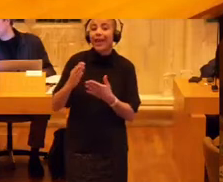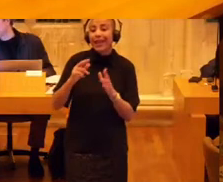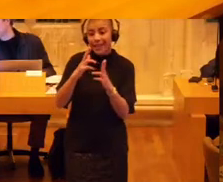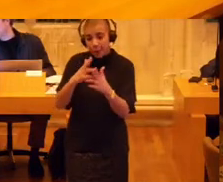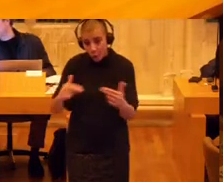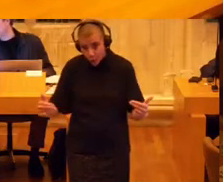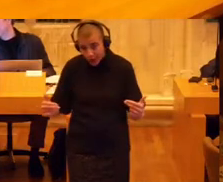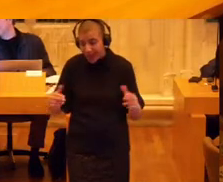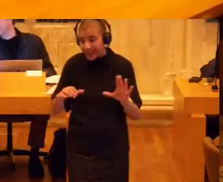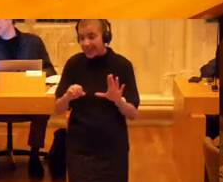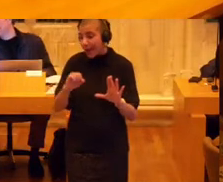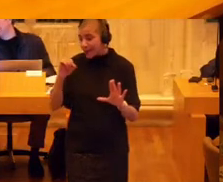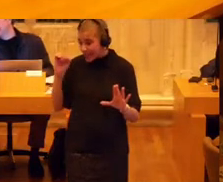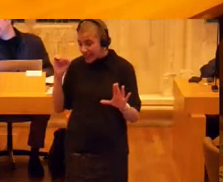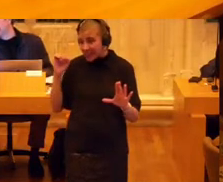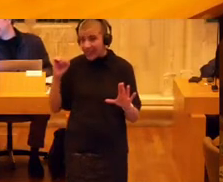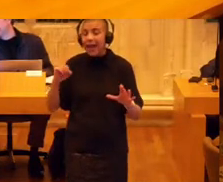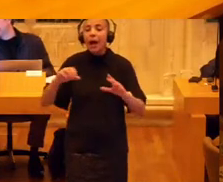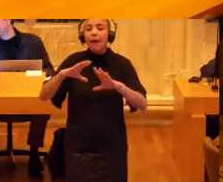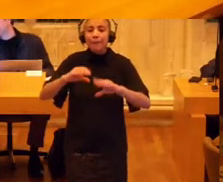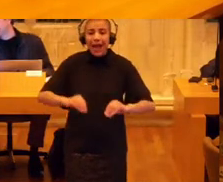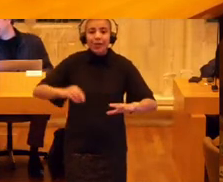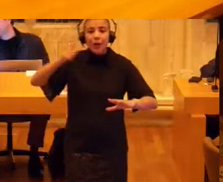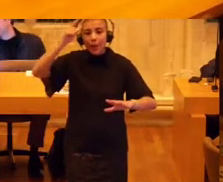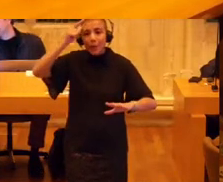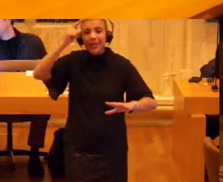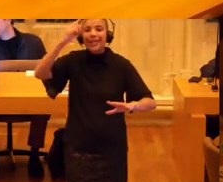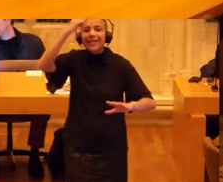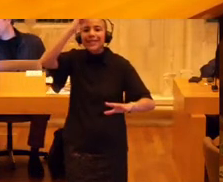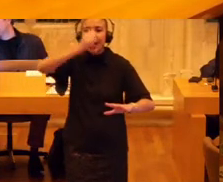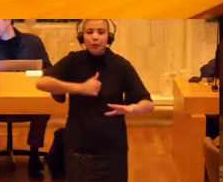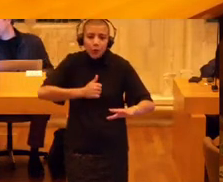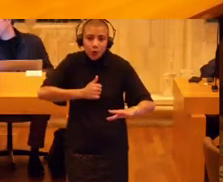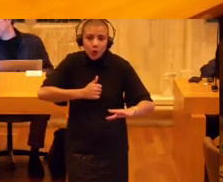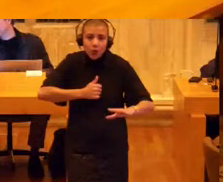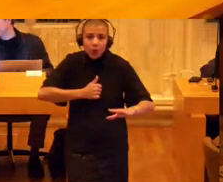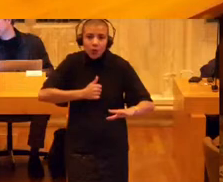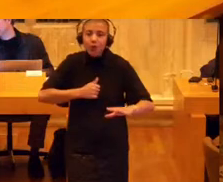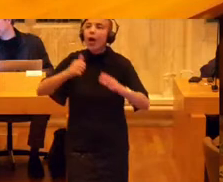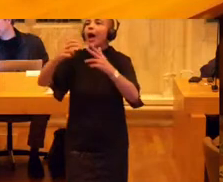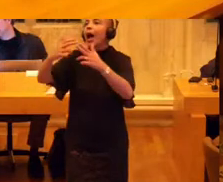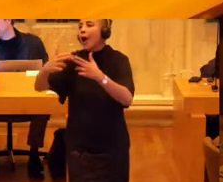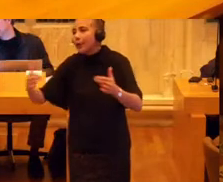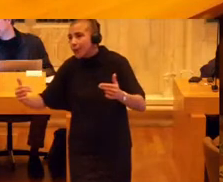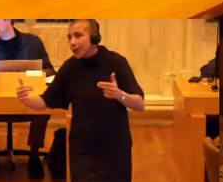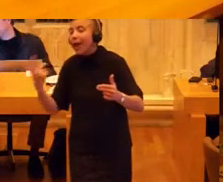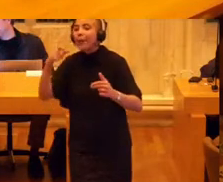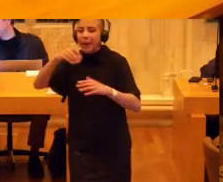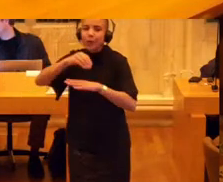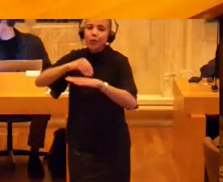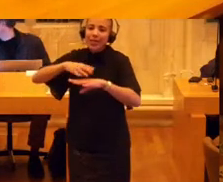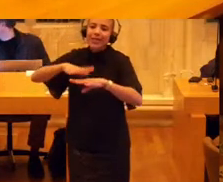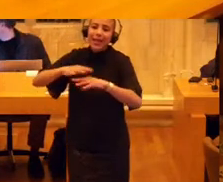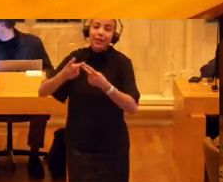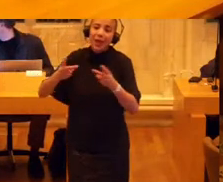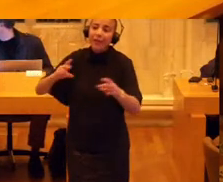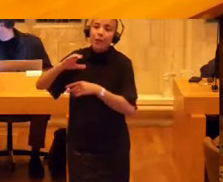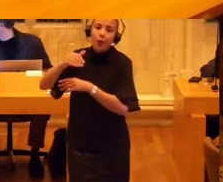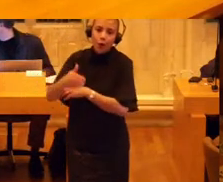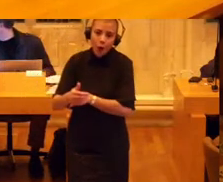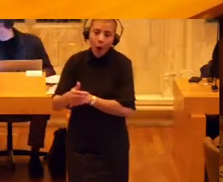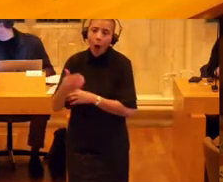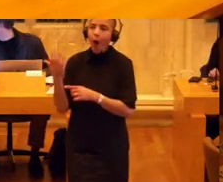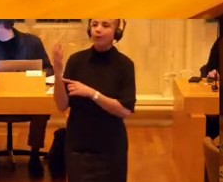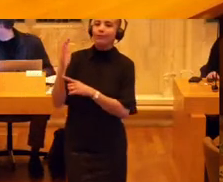De Molombe sur la place de la République, porté par le conseil de quartier du centre-ville de Caen, et qui est un très beau projet, premier des